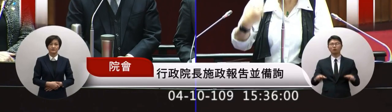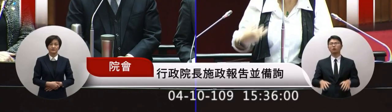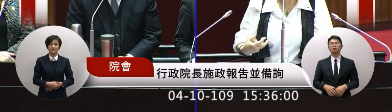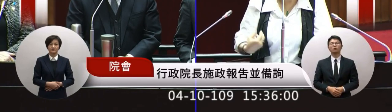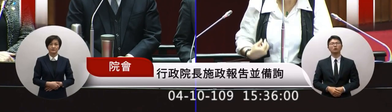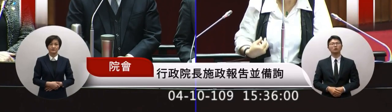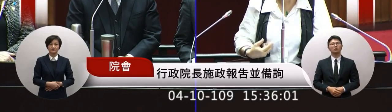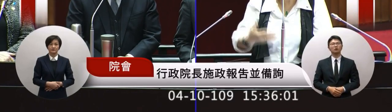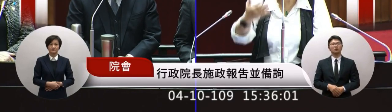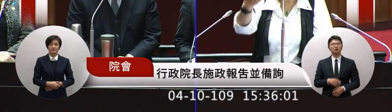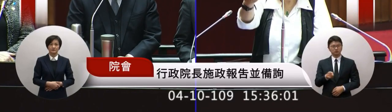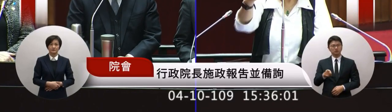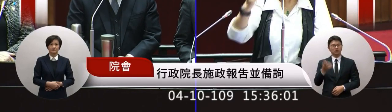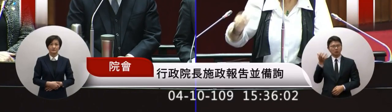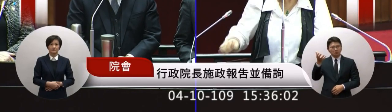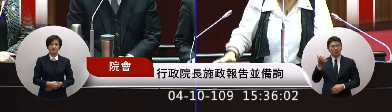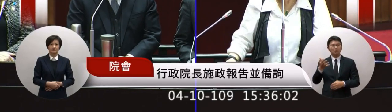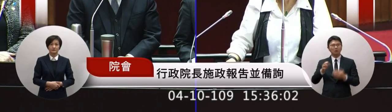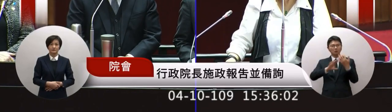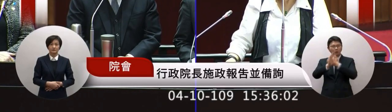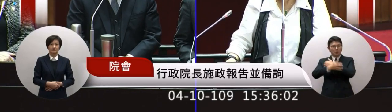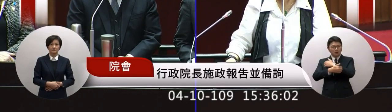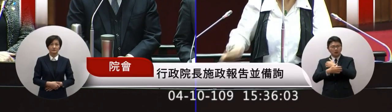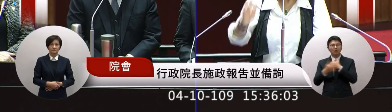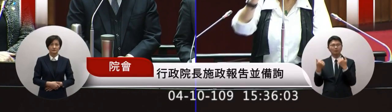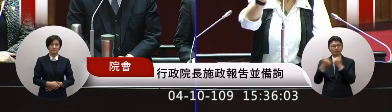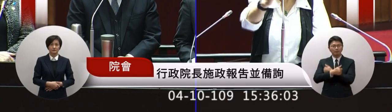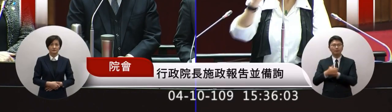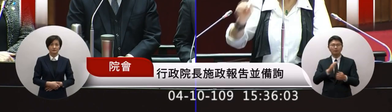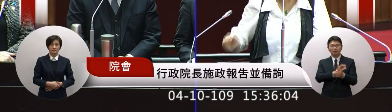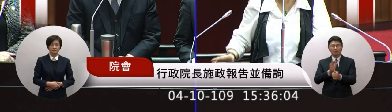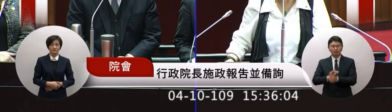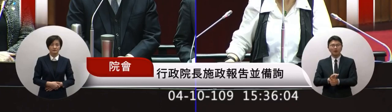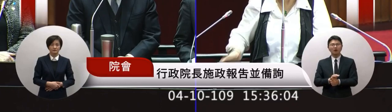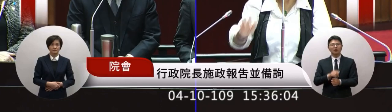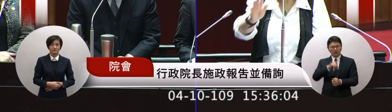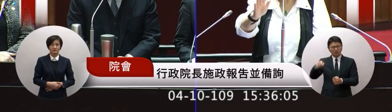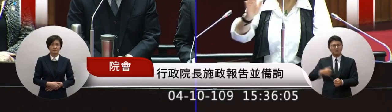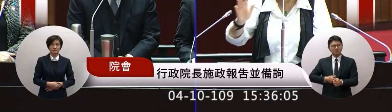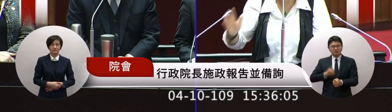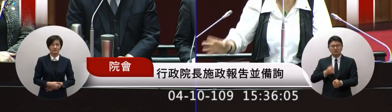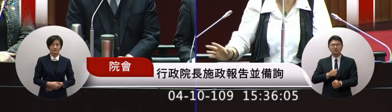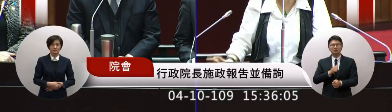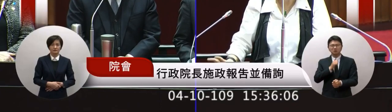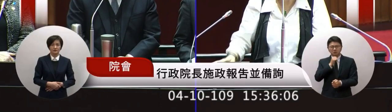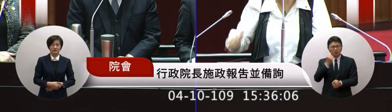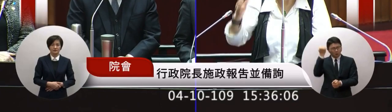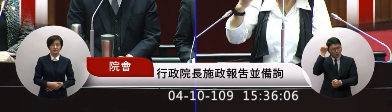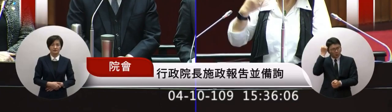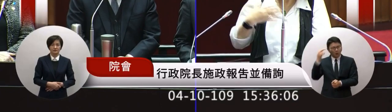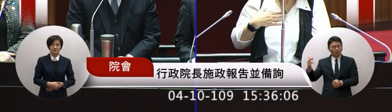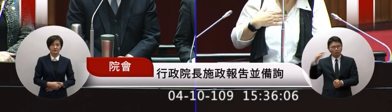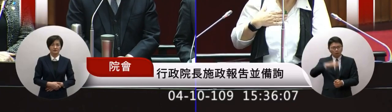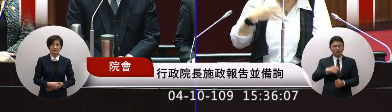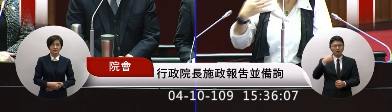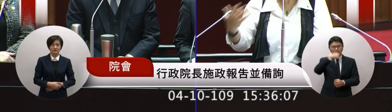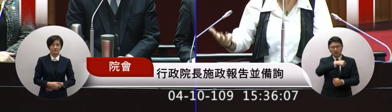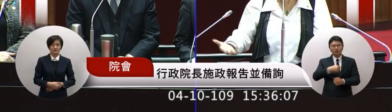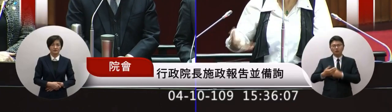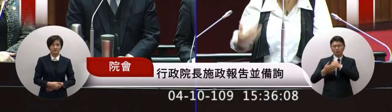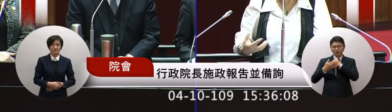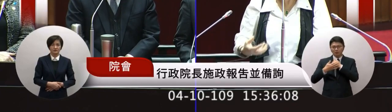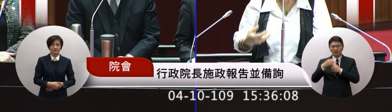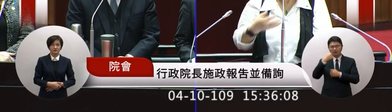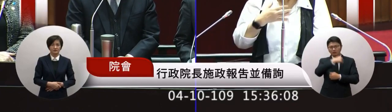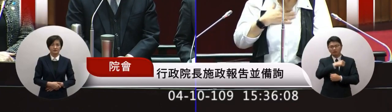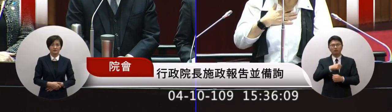都是要靠外劳，都是像都啊印度你讲的，还人家嘛是拍命人，漂洋过海到台湾来，帮我们分担